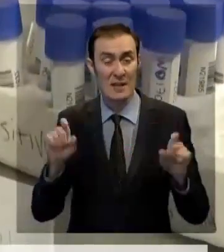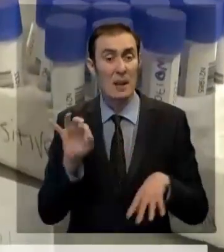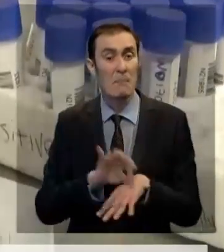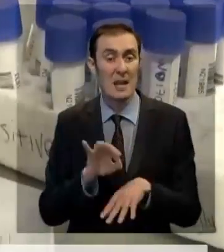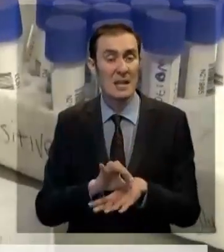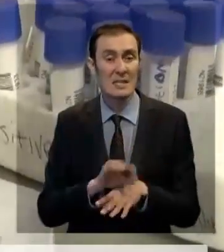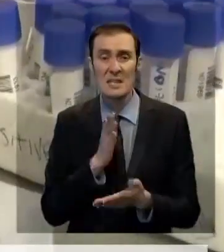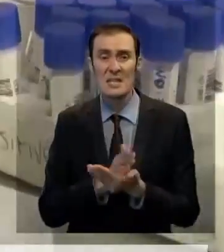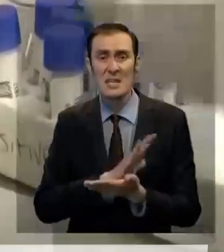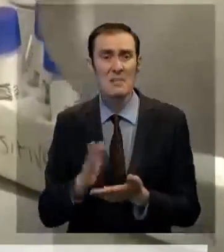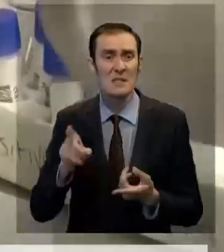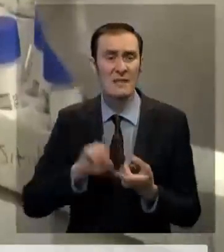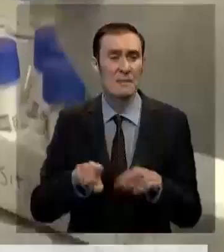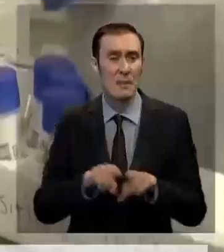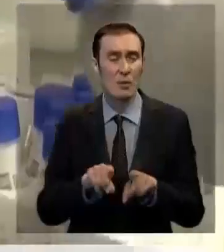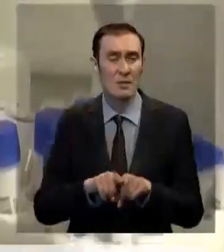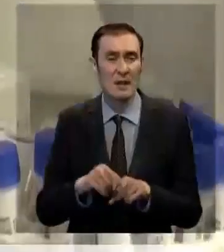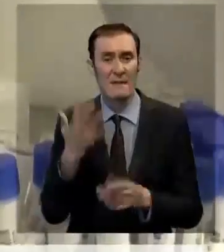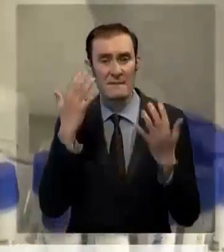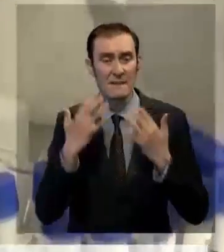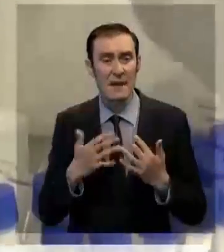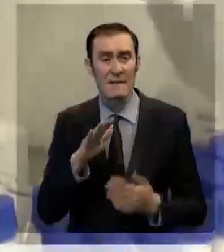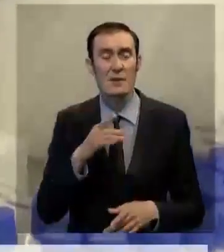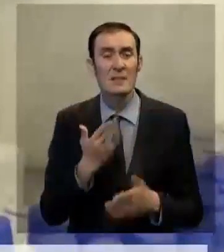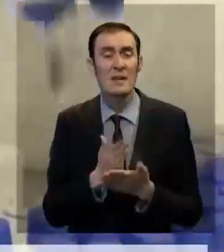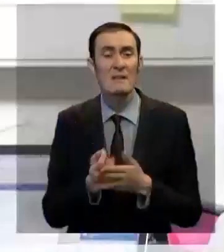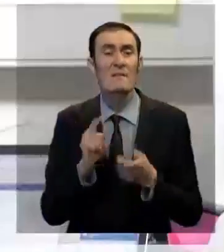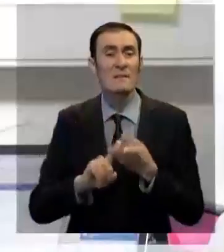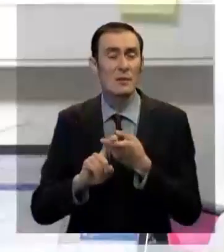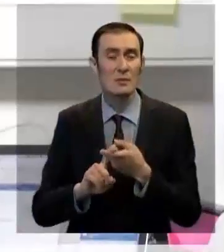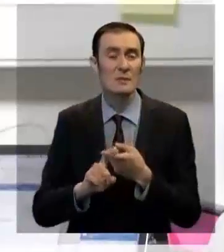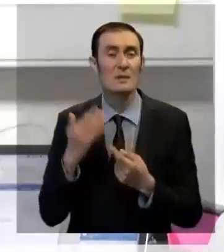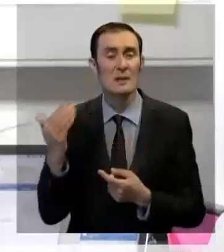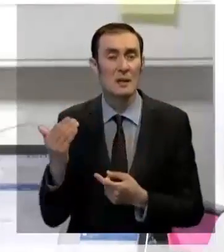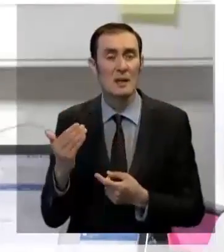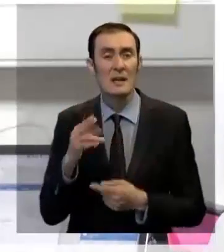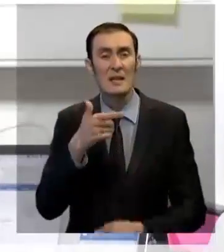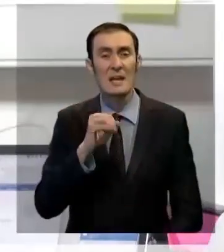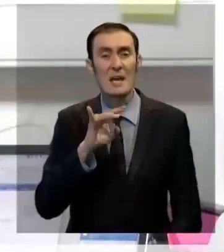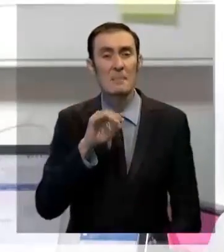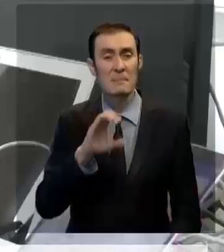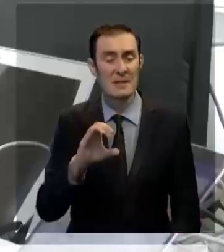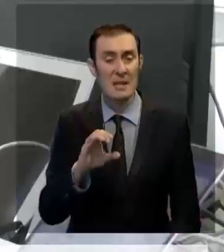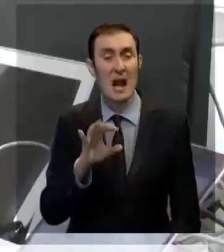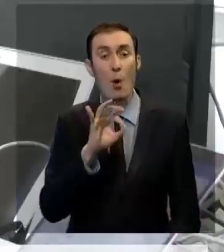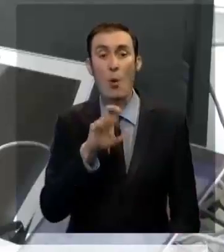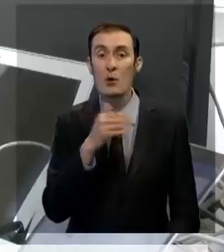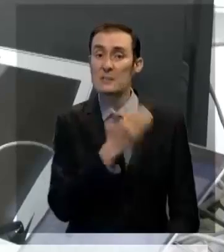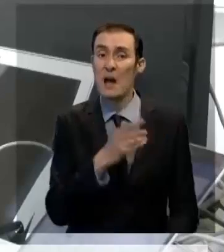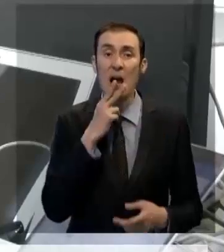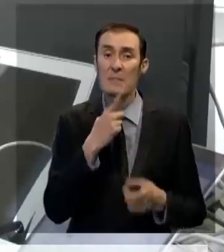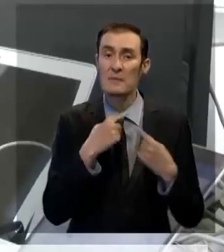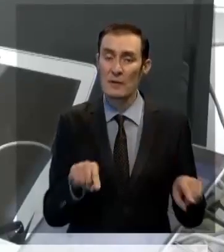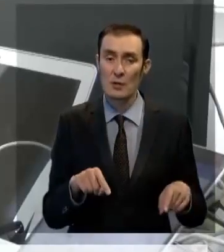болезнь не имеет близкой связи с ветрянкой, где возбудителем является вирус из семейства герпес-вирусов. Оспу обезьян